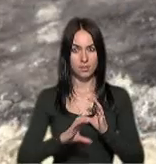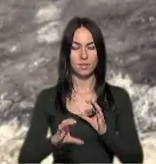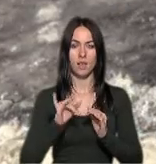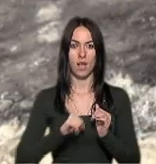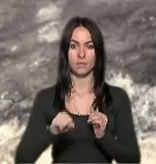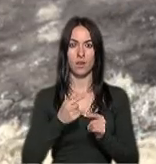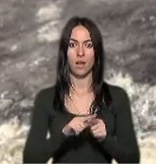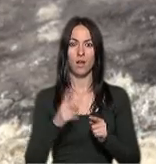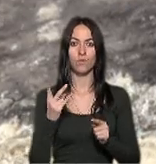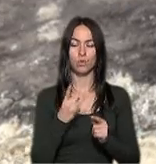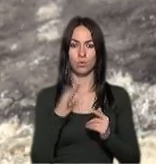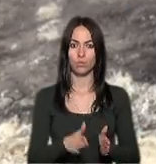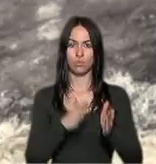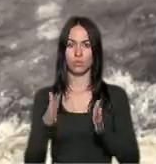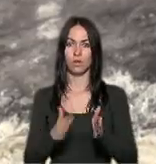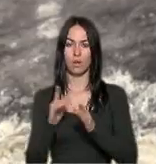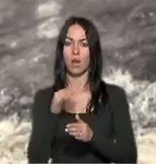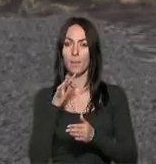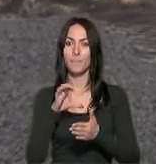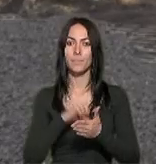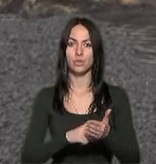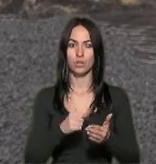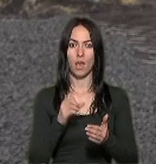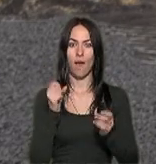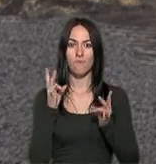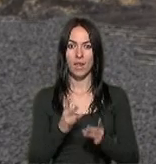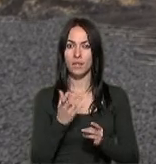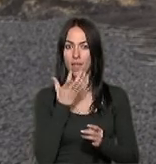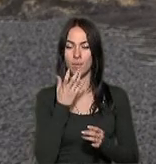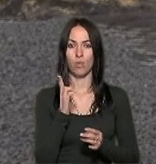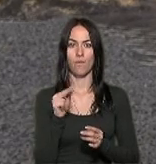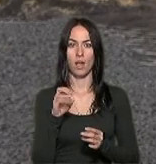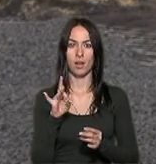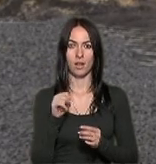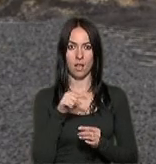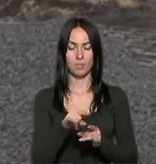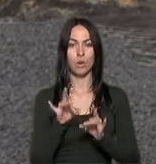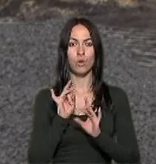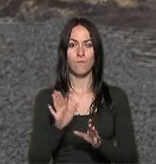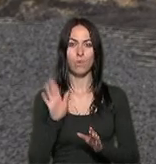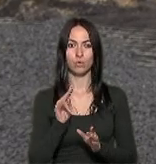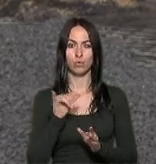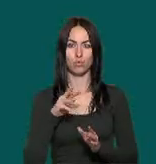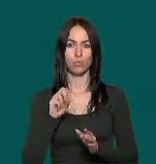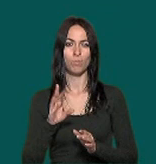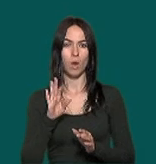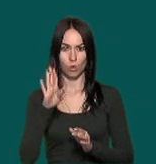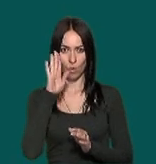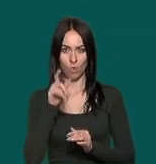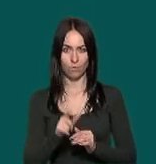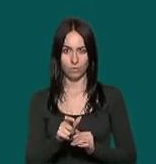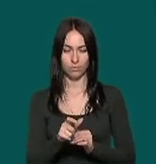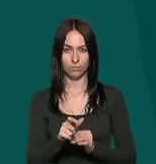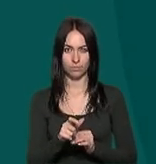Це через аварійну теплову камеру, каже директор департаменту будівництва та шляхового господарства міськради Володимир Чумаков. Тут